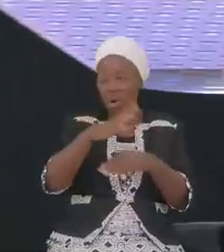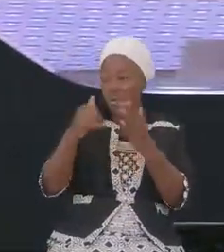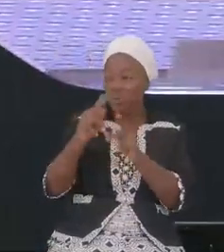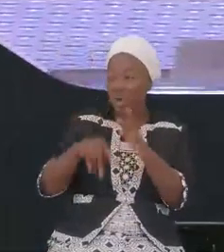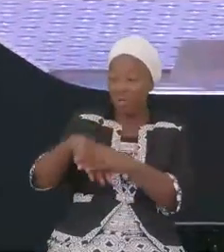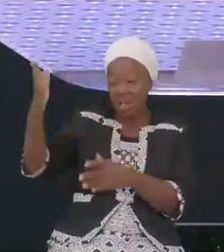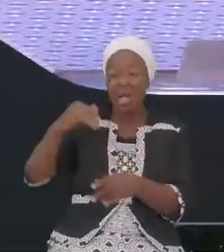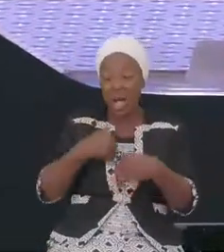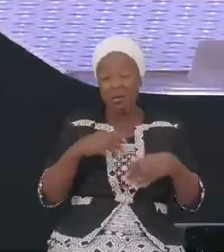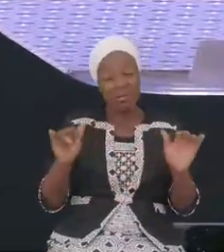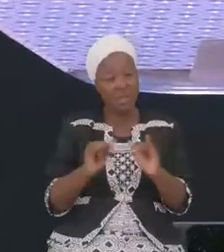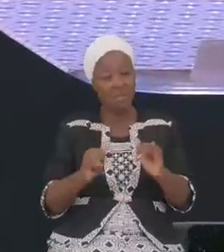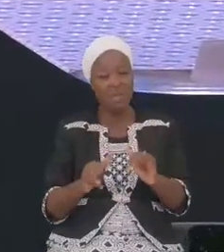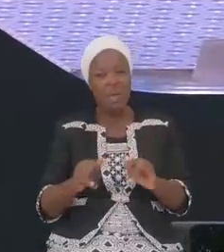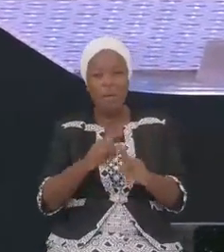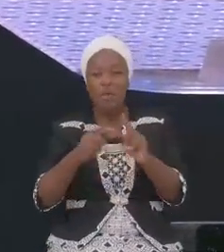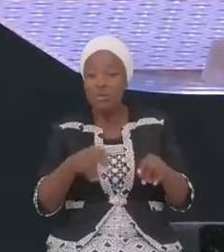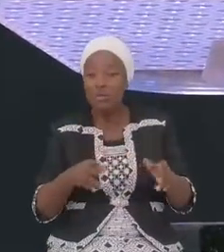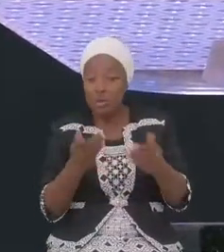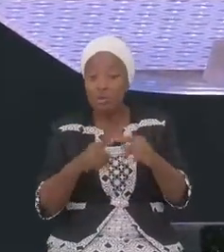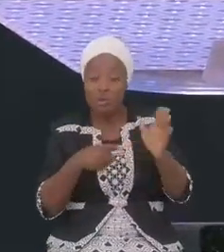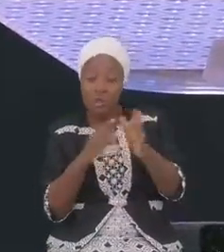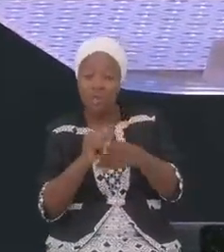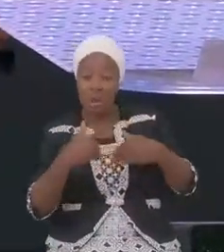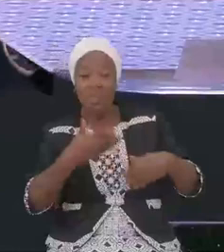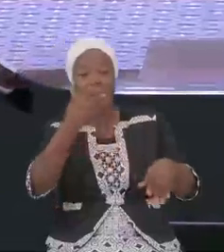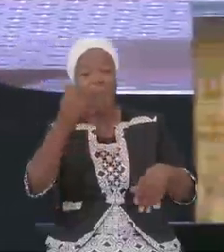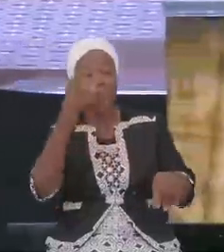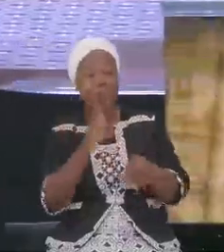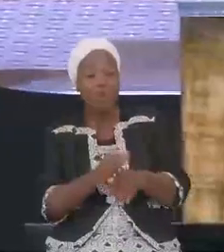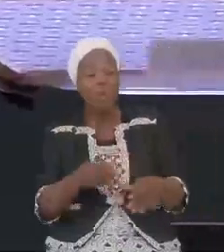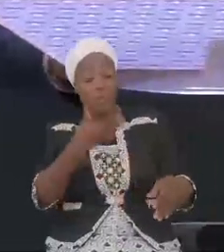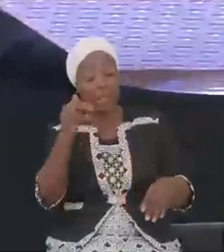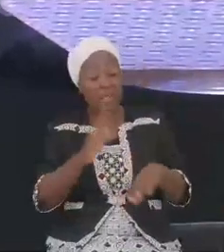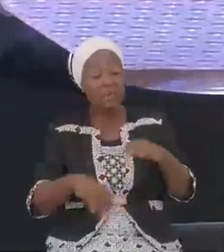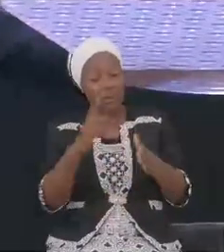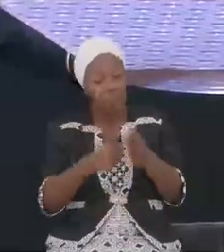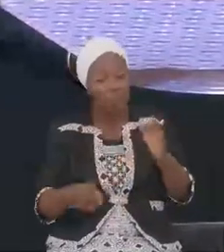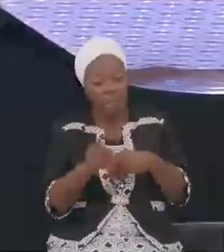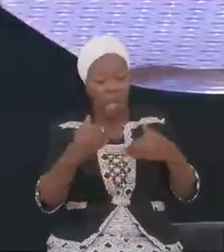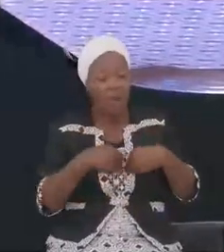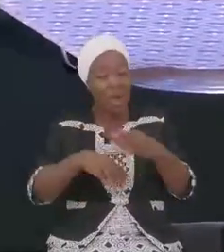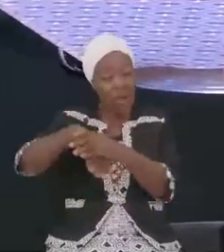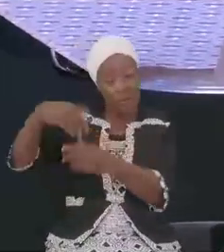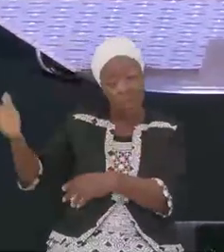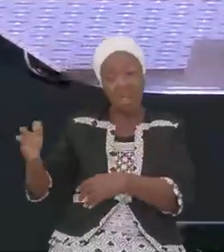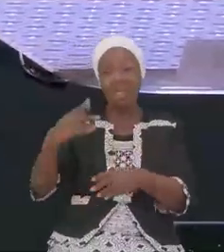veux montrer que tu as la promesse, les meilleures promesses, les meilleures